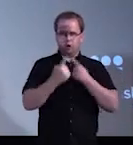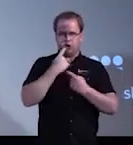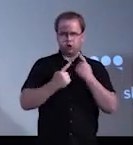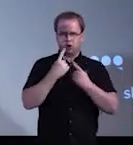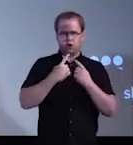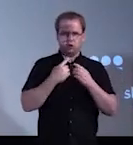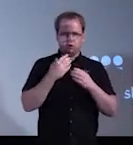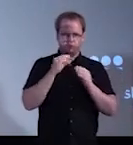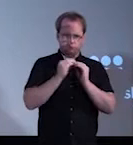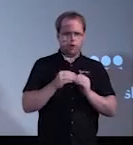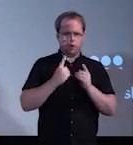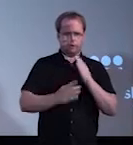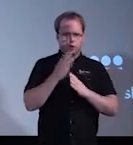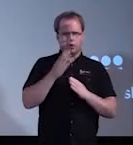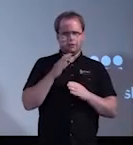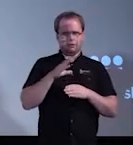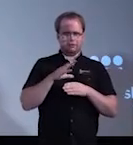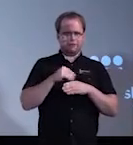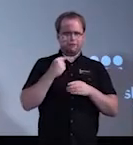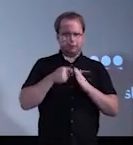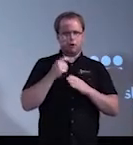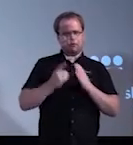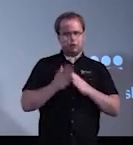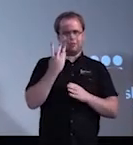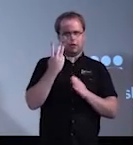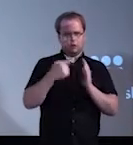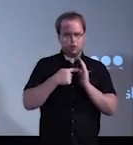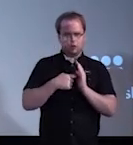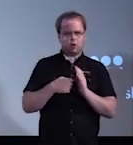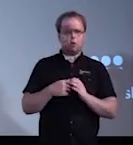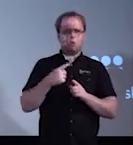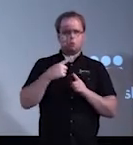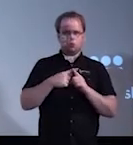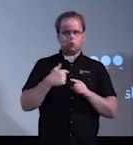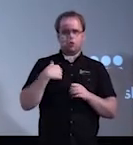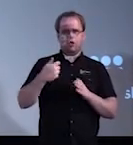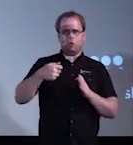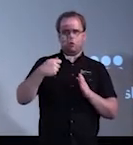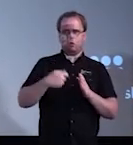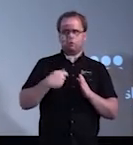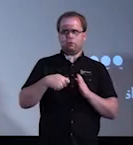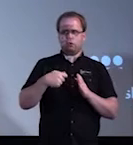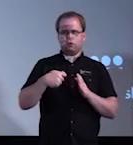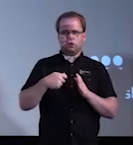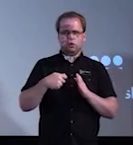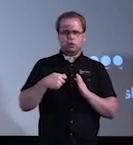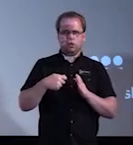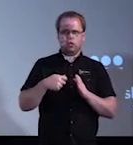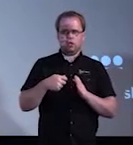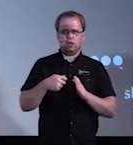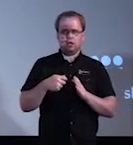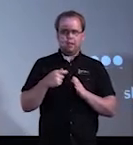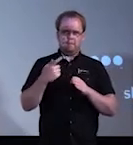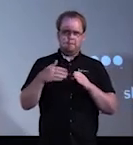Och jag är nu ordförande i Svenska Bio som driver den här fina biografen. Och jag är dessutom ordförande i medieföretagen som de flesta